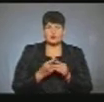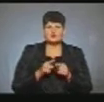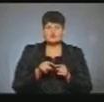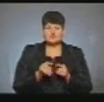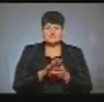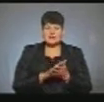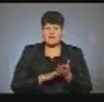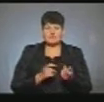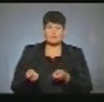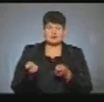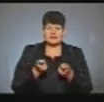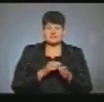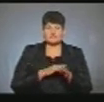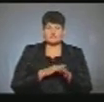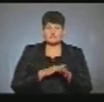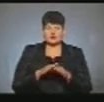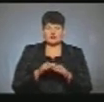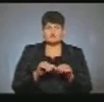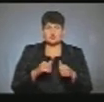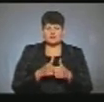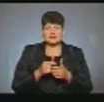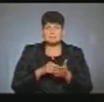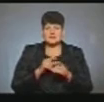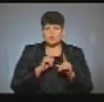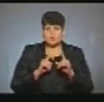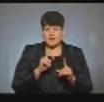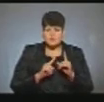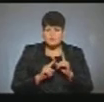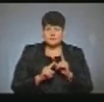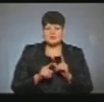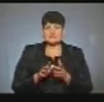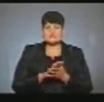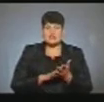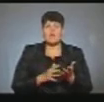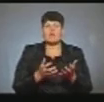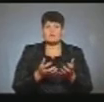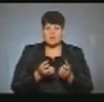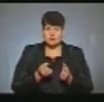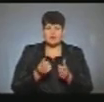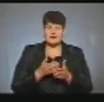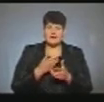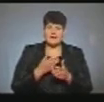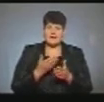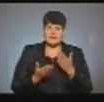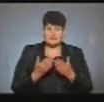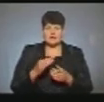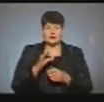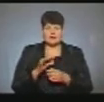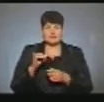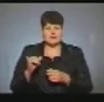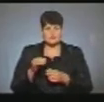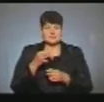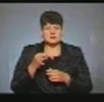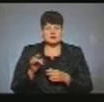заяву занести в виконавчий комітет Тернопільської міської ради. Заяву від вас приймуть, але Олег Іванович озвучив, що хочуть це